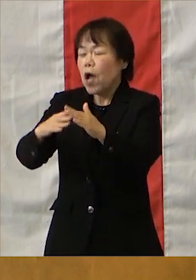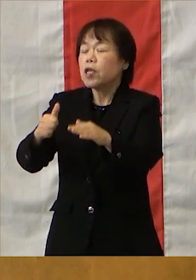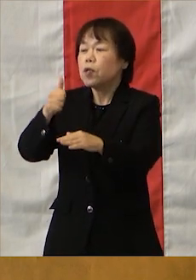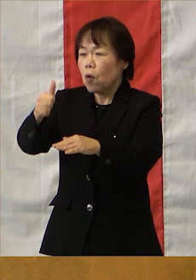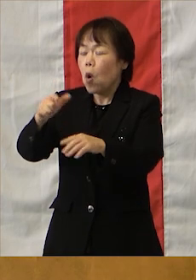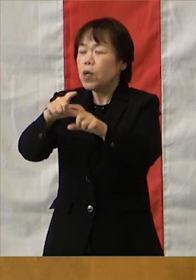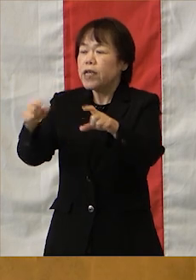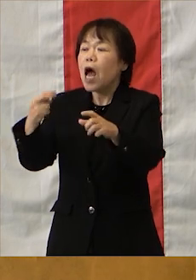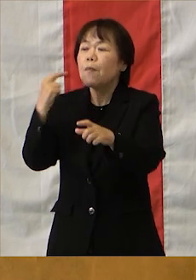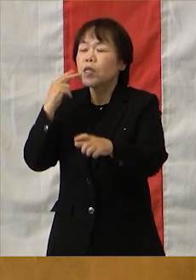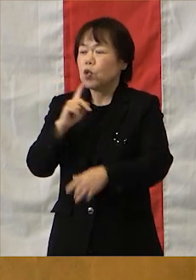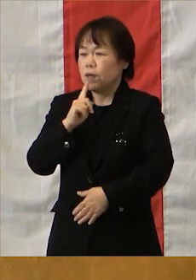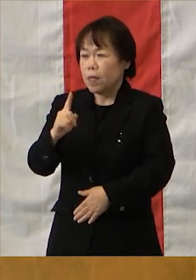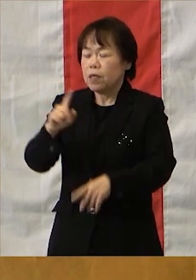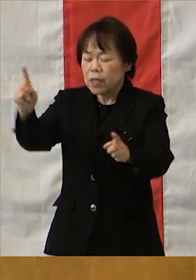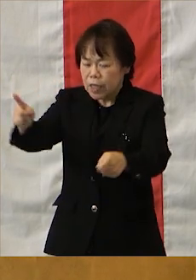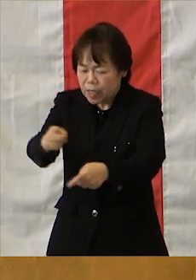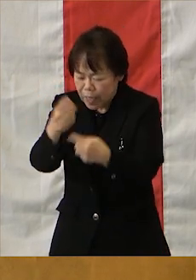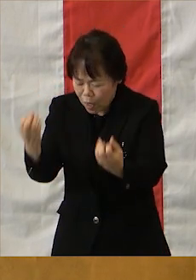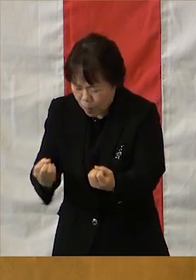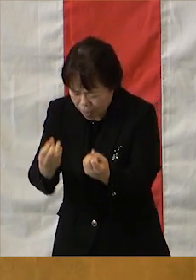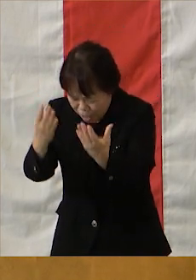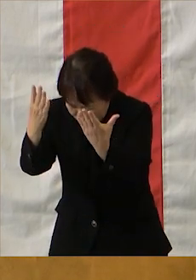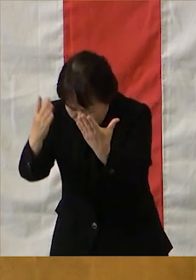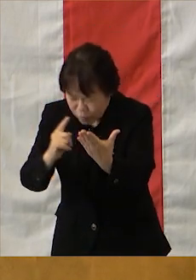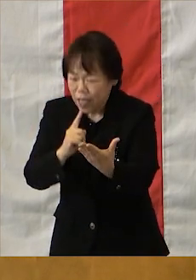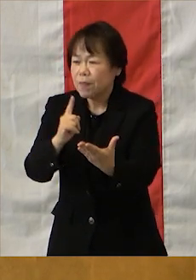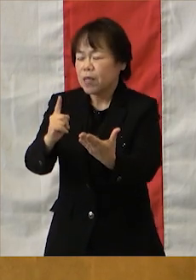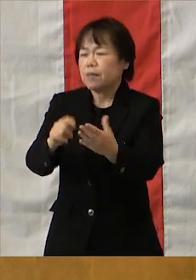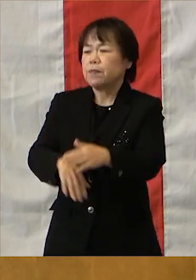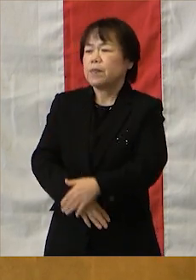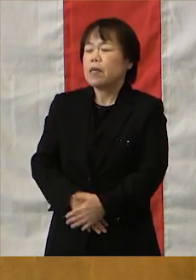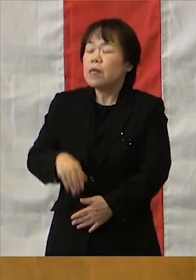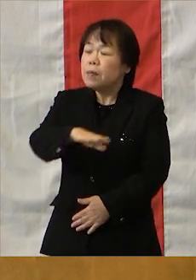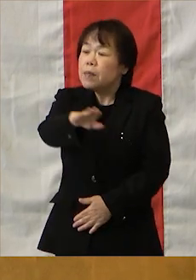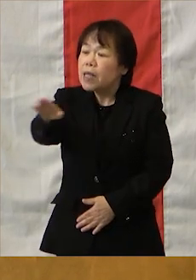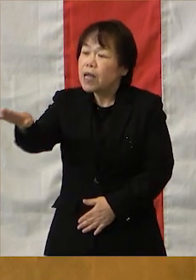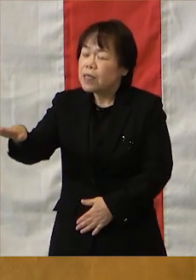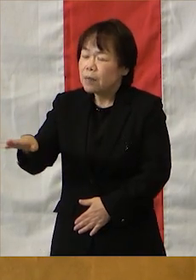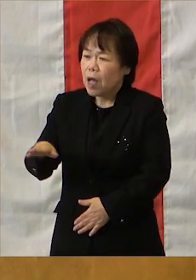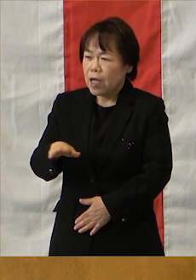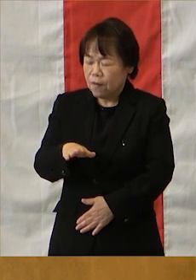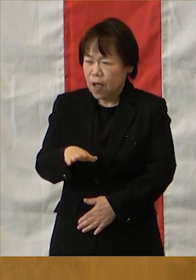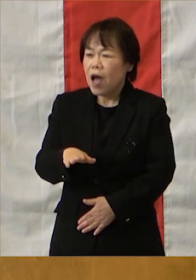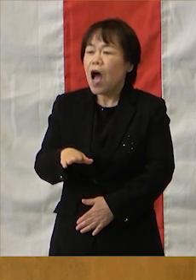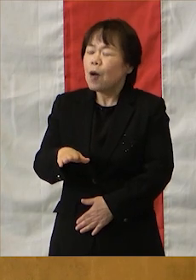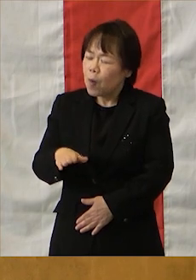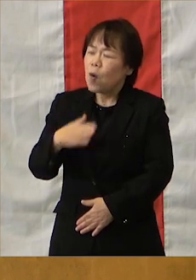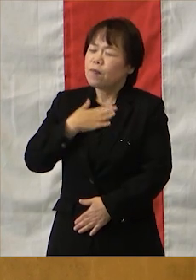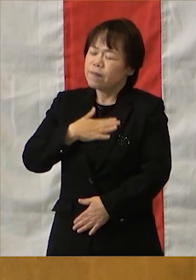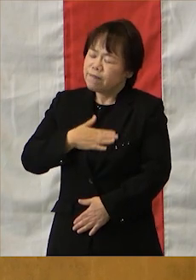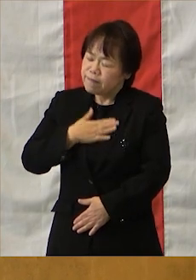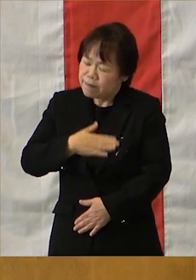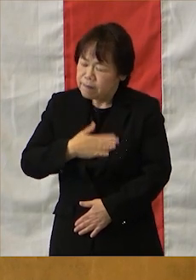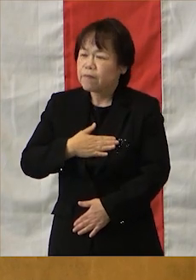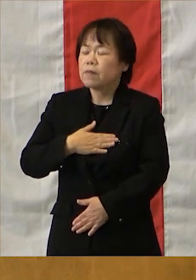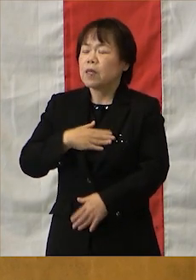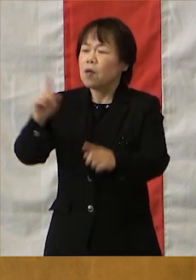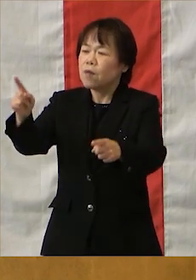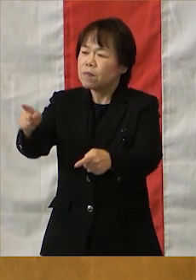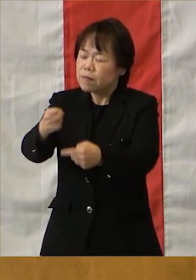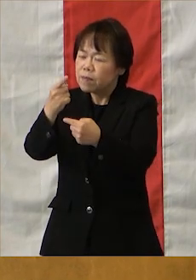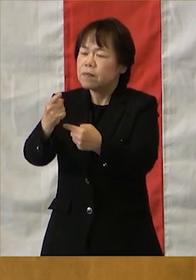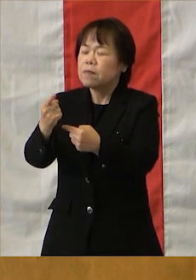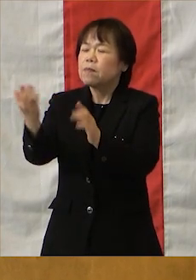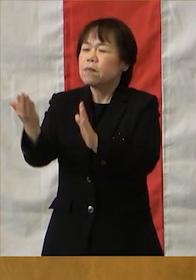新年明けましておめでとうございます皆様におかれましてはお健やかに新春を迎えまし